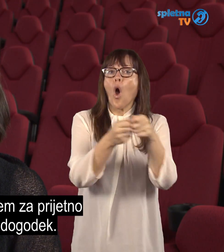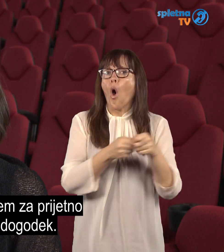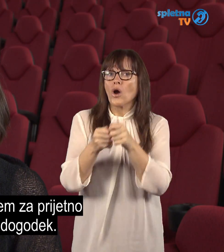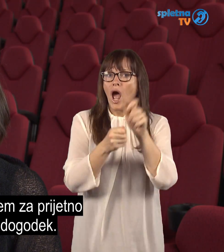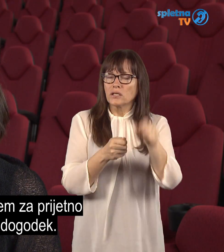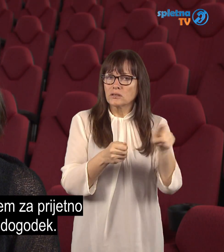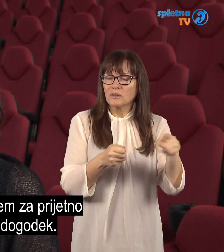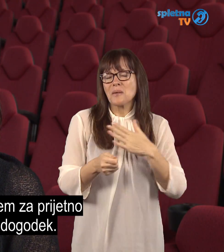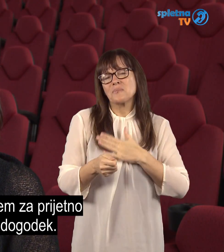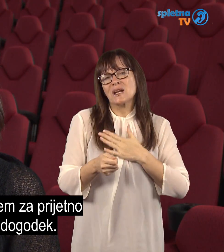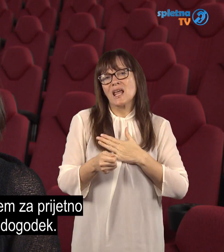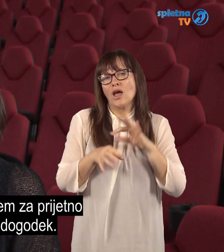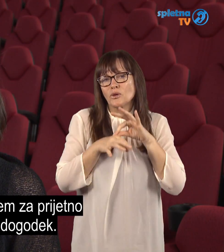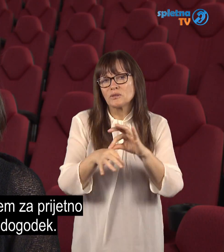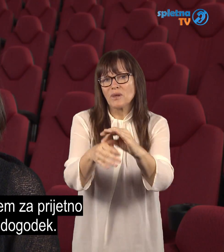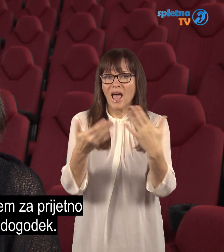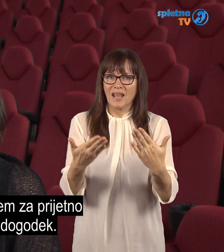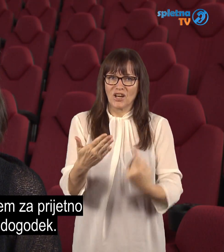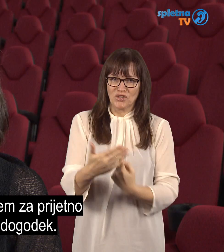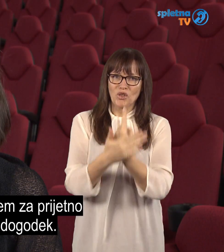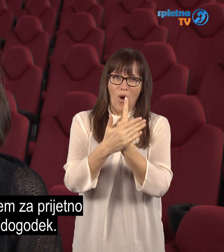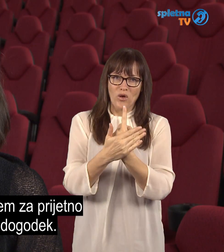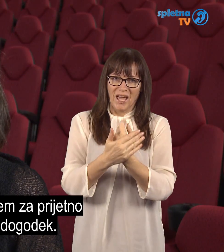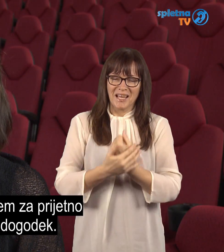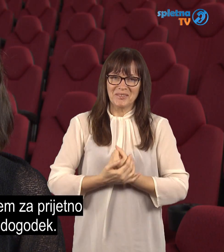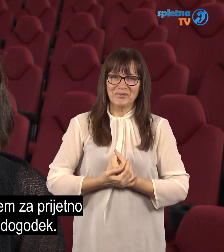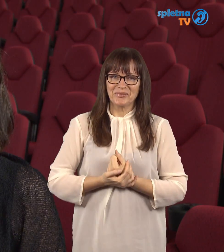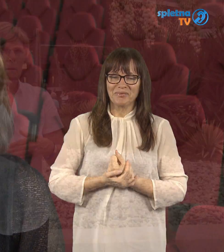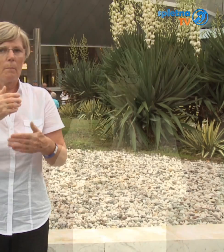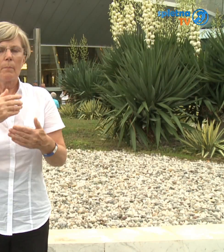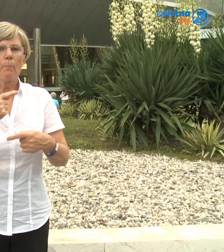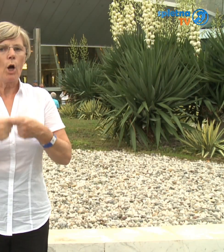prijetno izpeljan današnji dogodek.